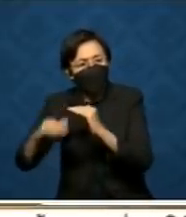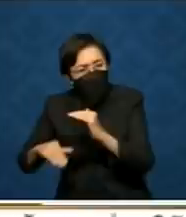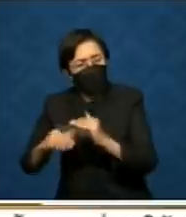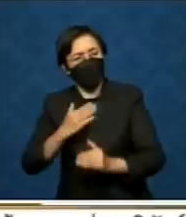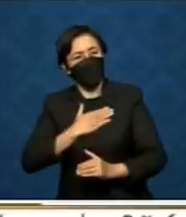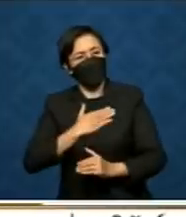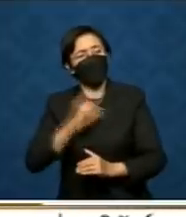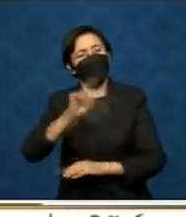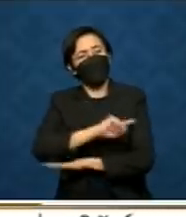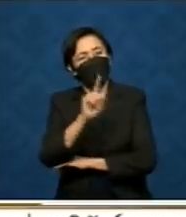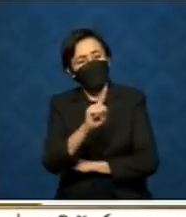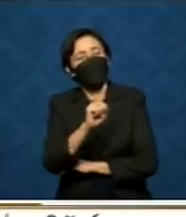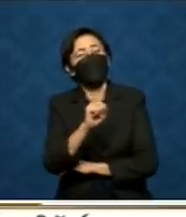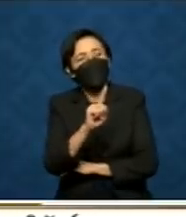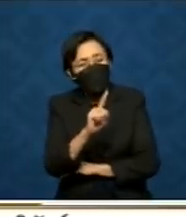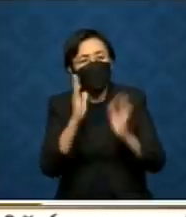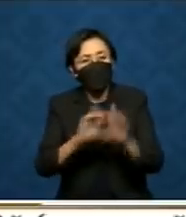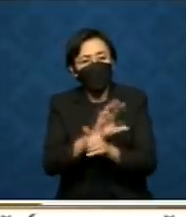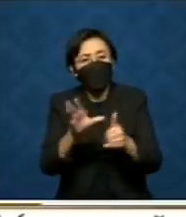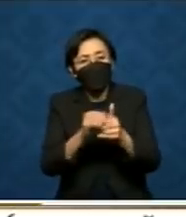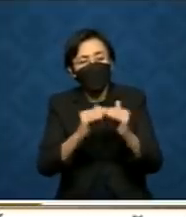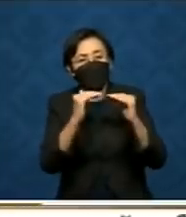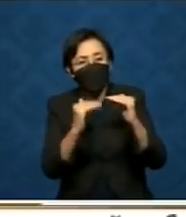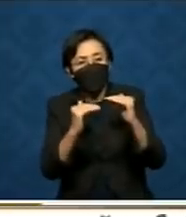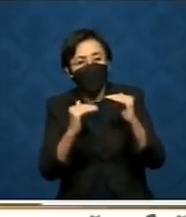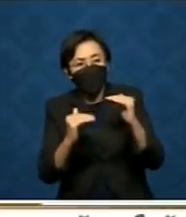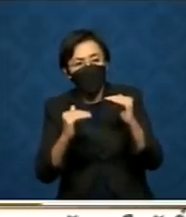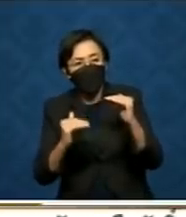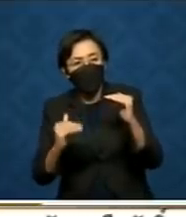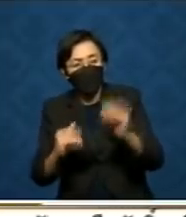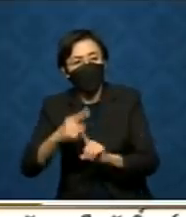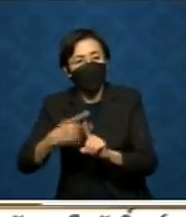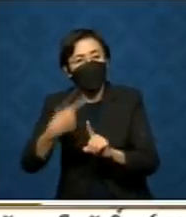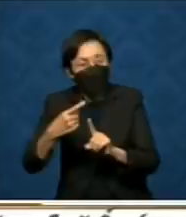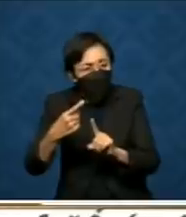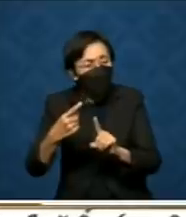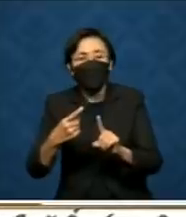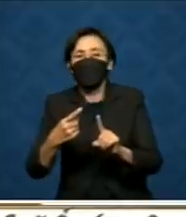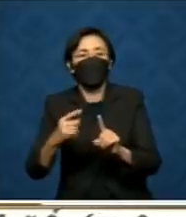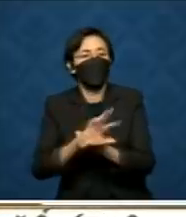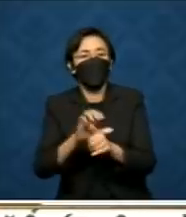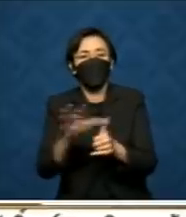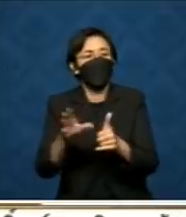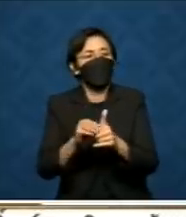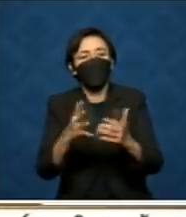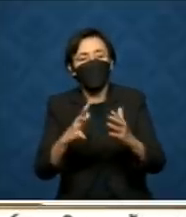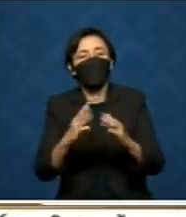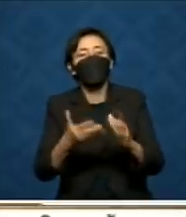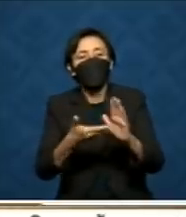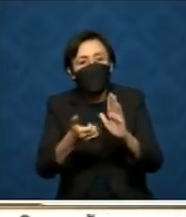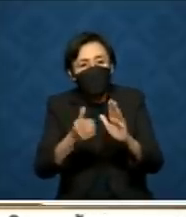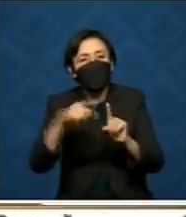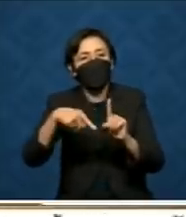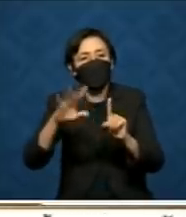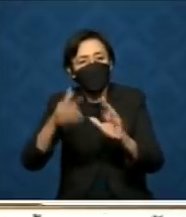กันว่าจะลดลงวันละประมาณตามอัตราส่วนเนี่ยจะส่วนนี้ไม่เกิน 1เดือนหายหมดก็หายหมดจริงๆนั้นมาทางเช่าวันละพันกว่าบาท